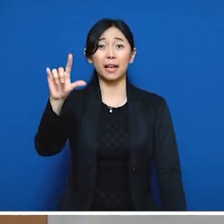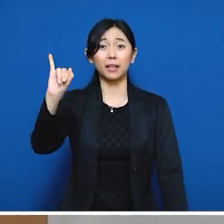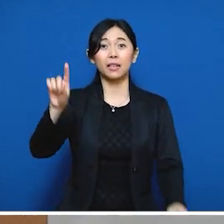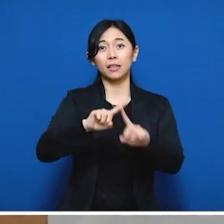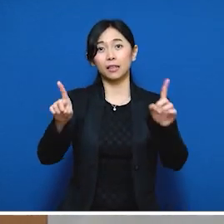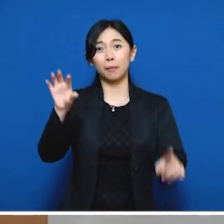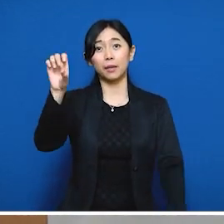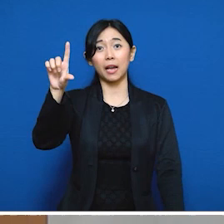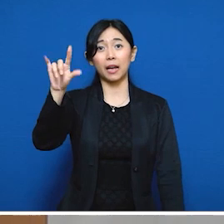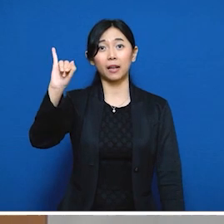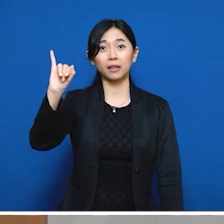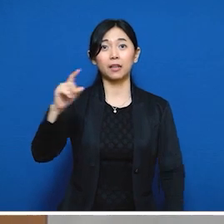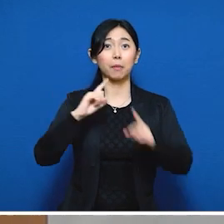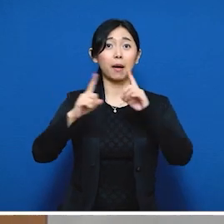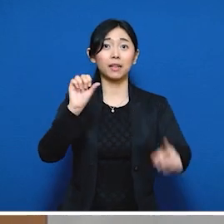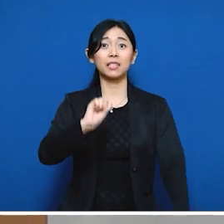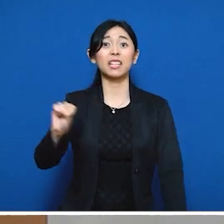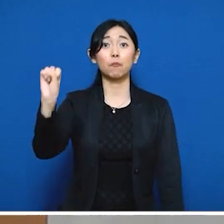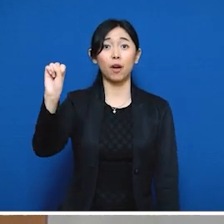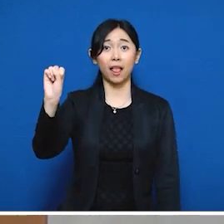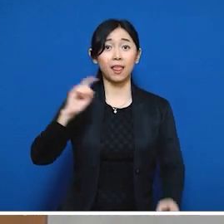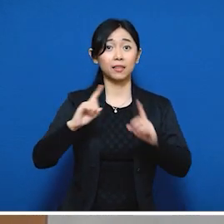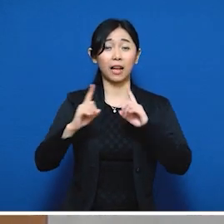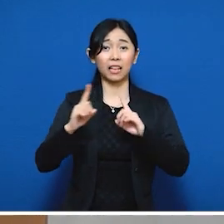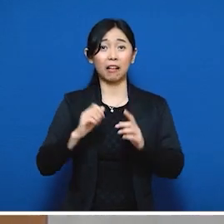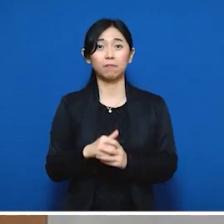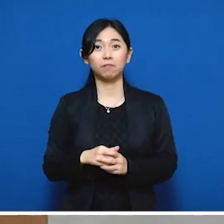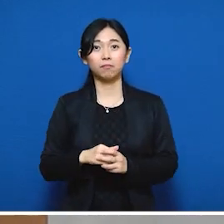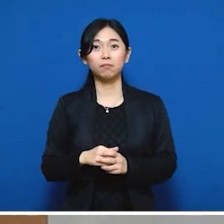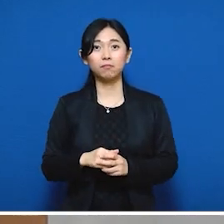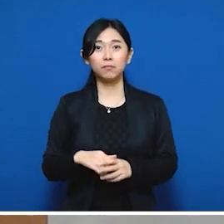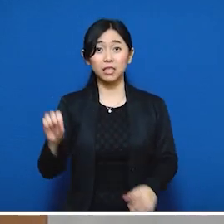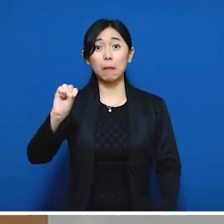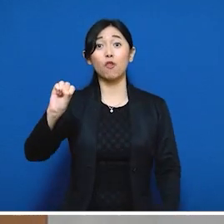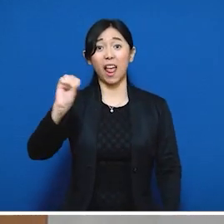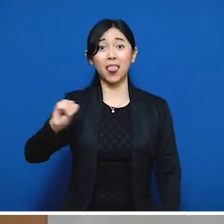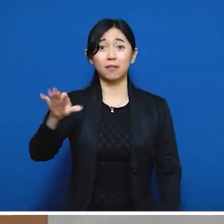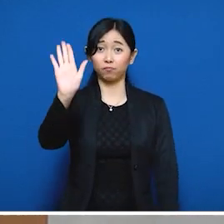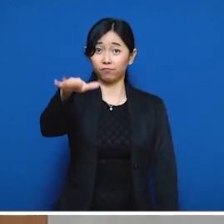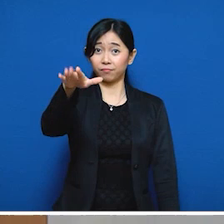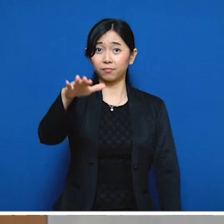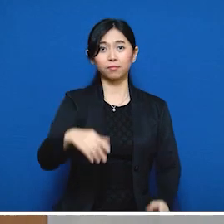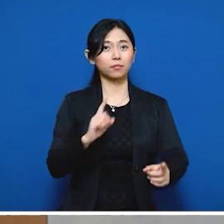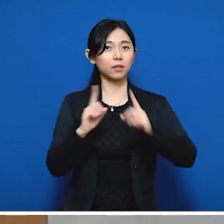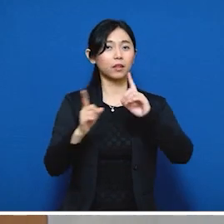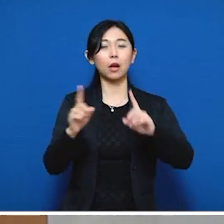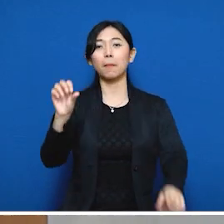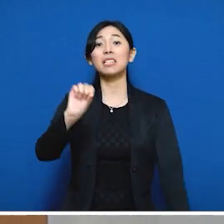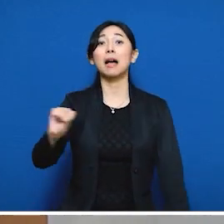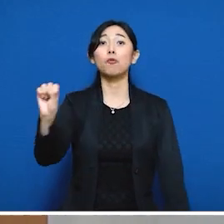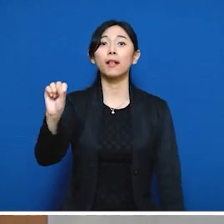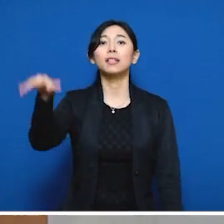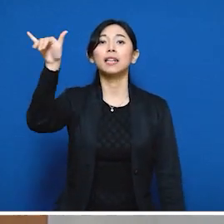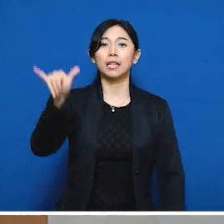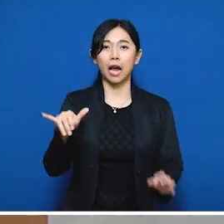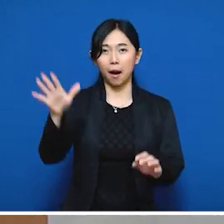Eli memanggil Samuel, katanya, "Samuel, anakku." Jawab Samuel,